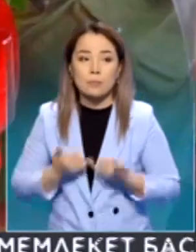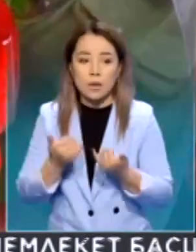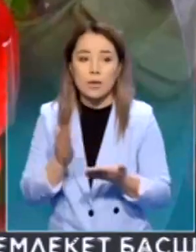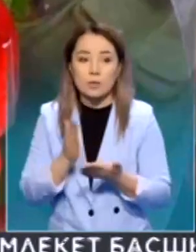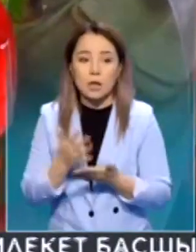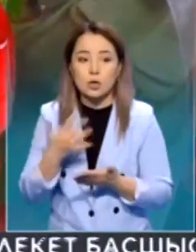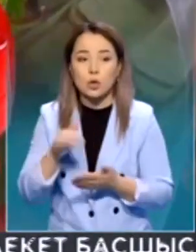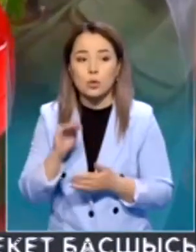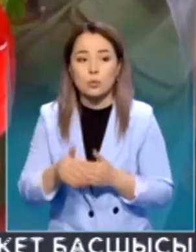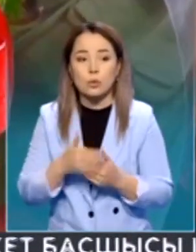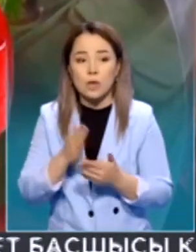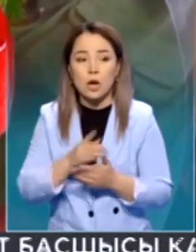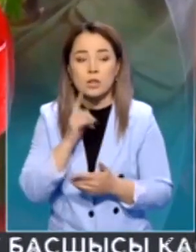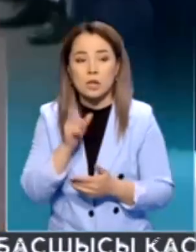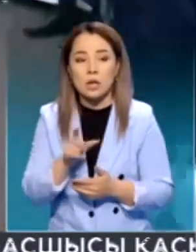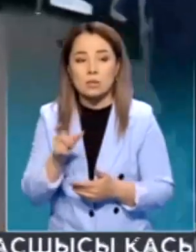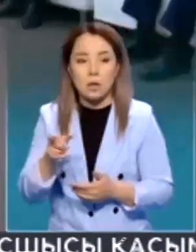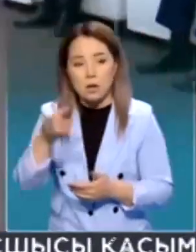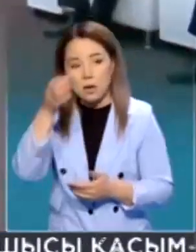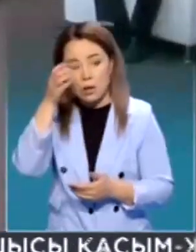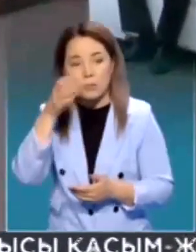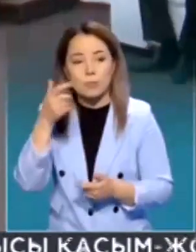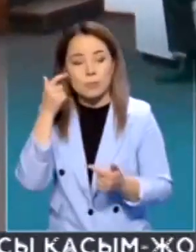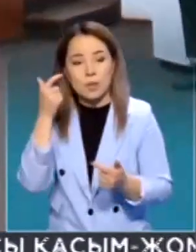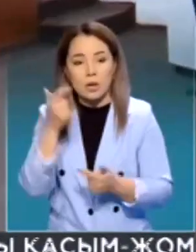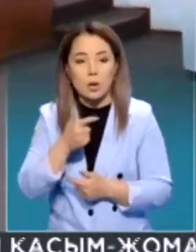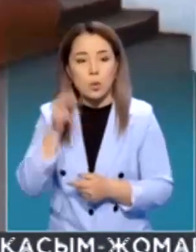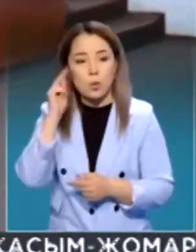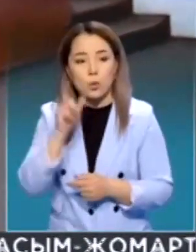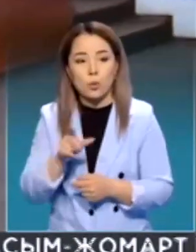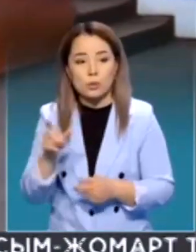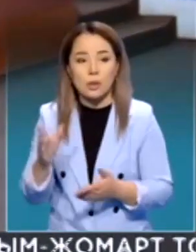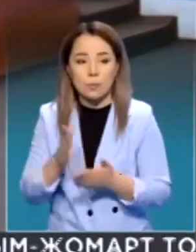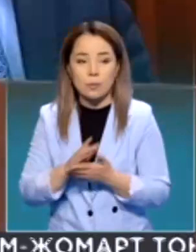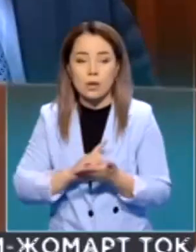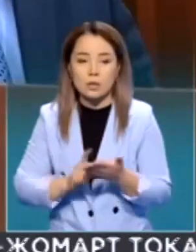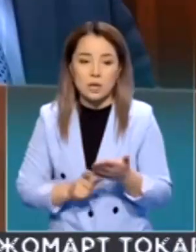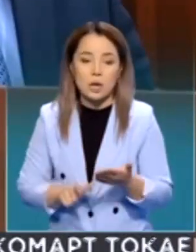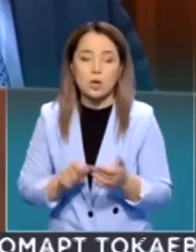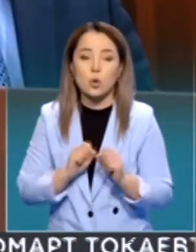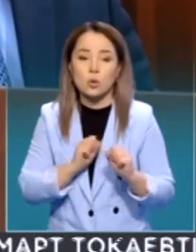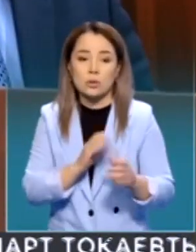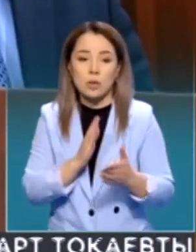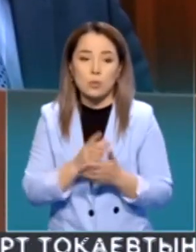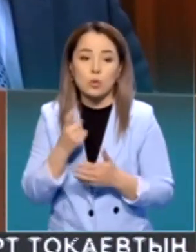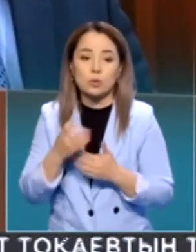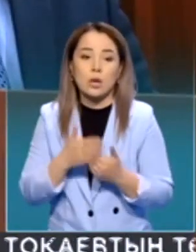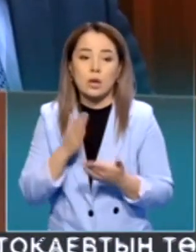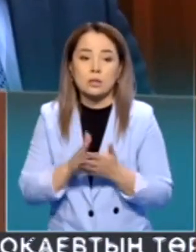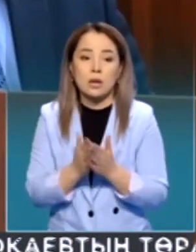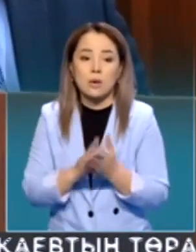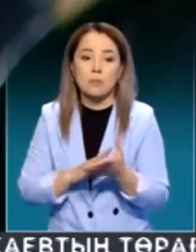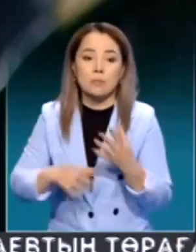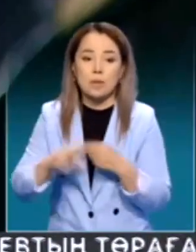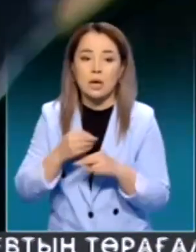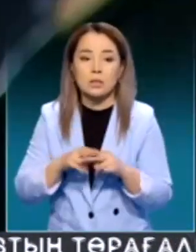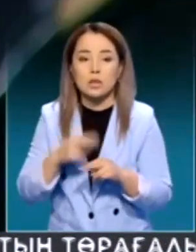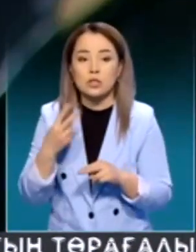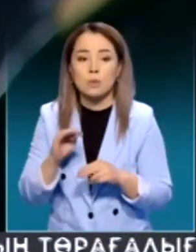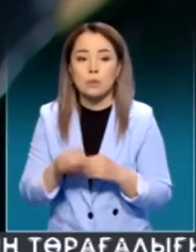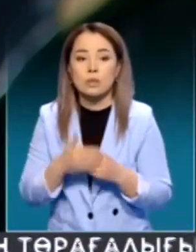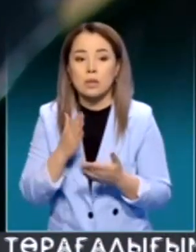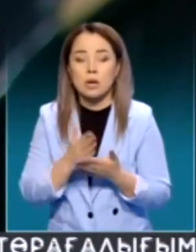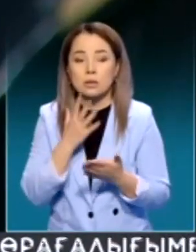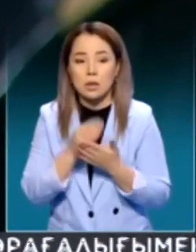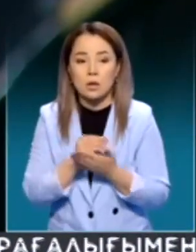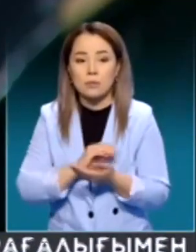аралықта 50 мыңға жуық жас ғалым мен дарынды оқушылар ғылыми еңбектері мен мақалаларын қорғады. Жүздеген томға арқау болған 20 мыңнан аса мақала жарық